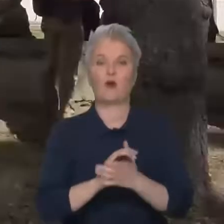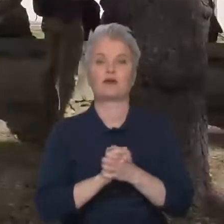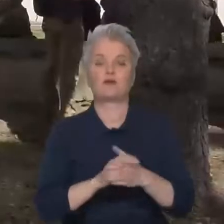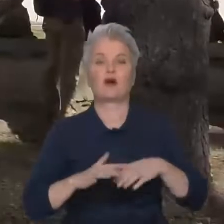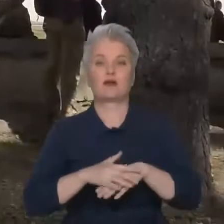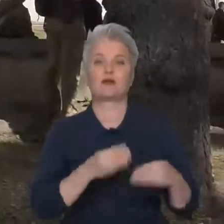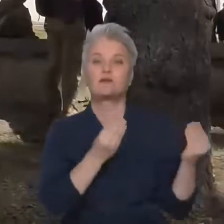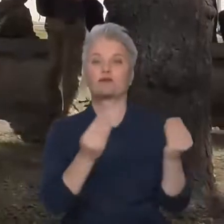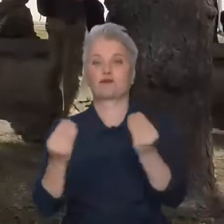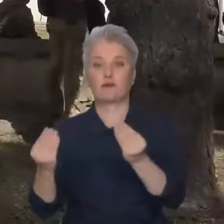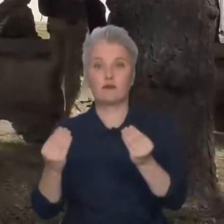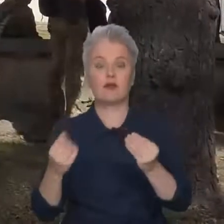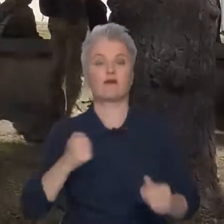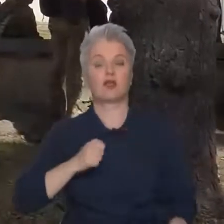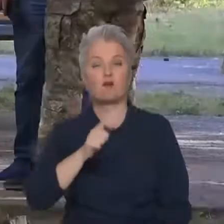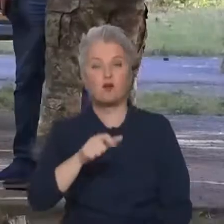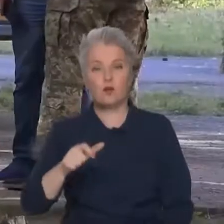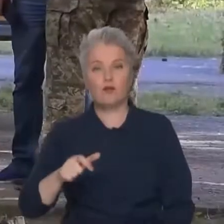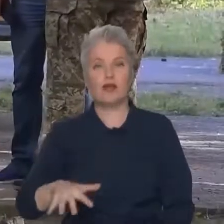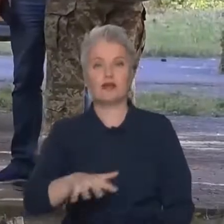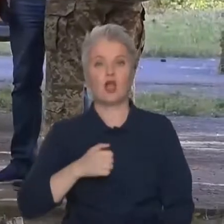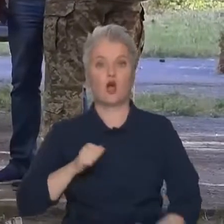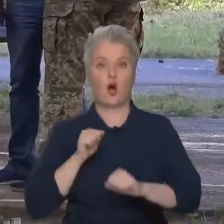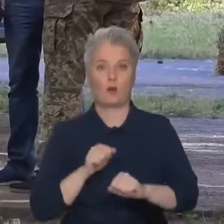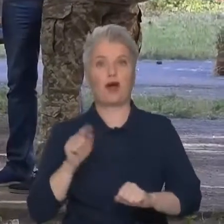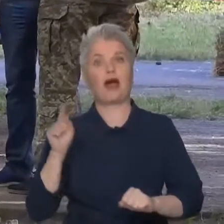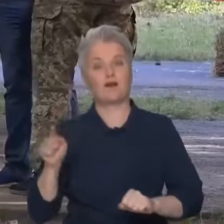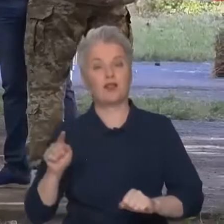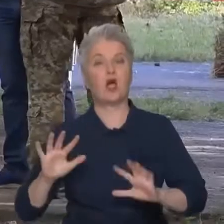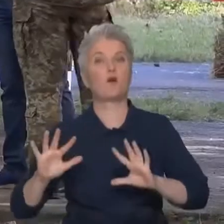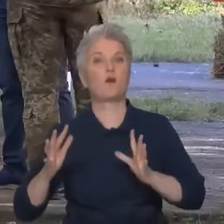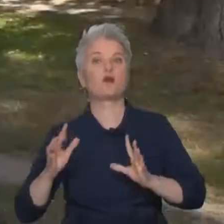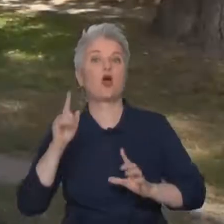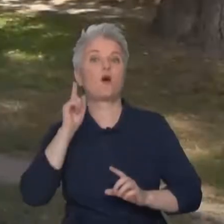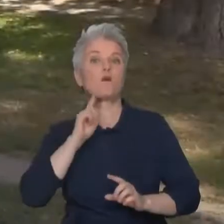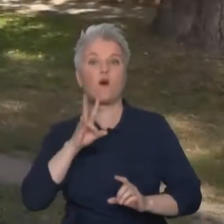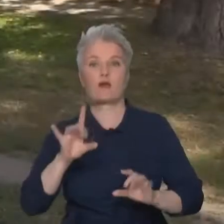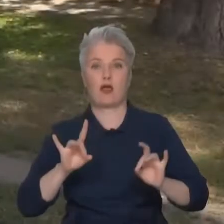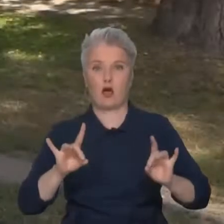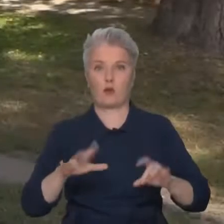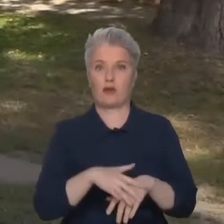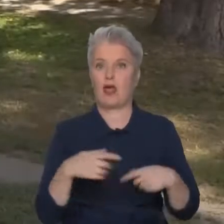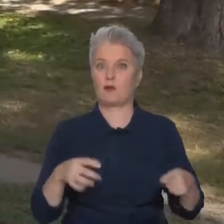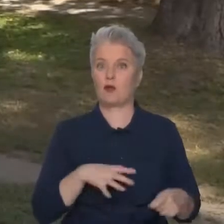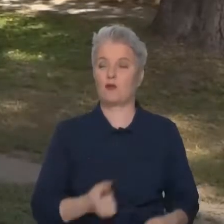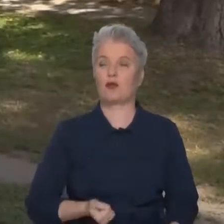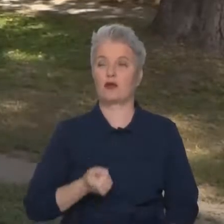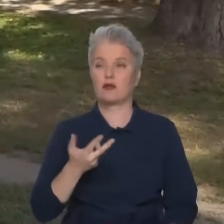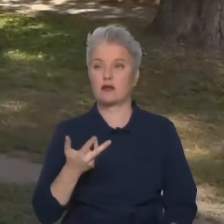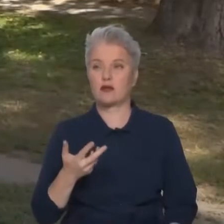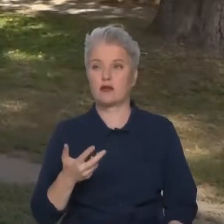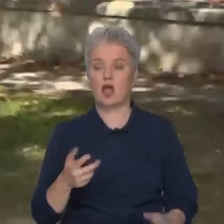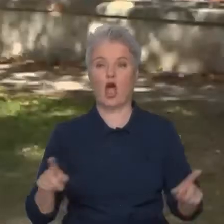демонстрували військовослужбовці територіальної оборони. Там подію поки що не коментують. На ярмарці було декілька